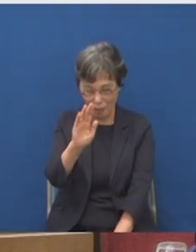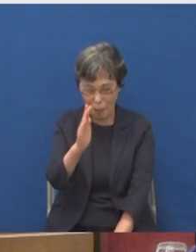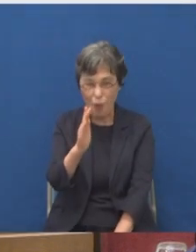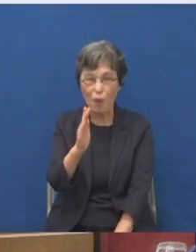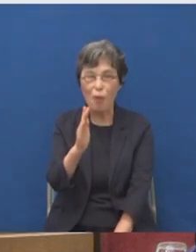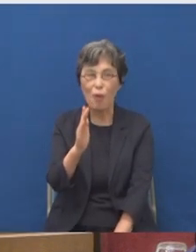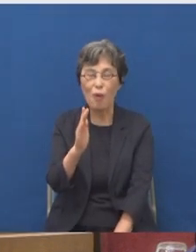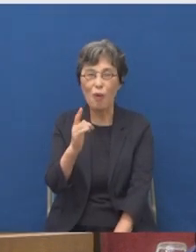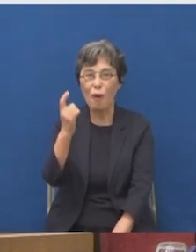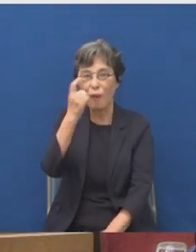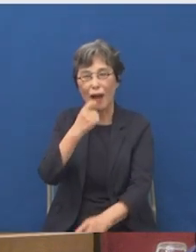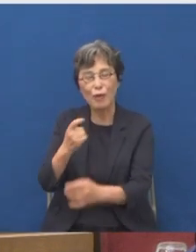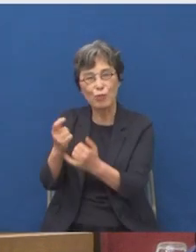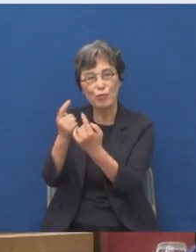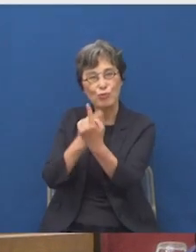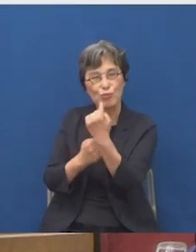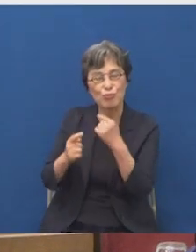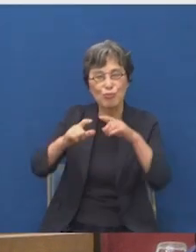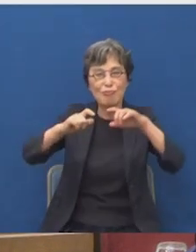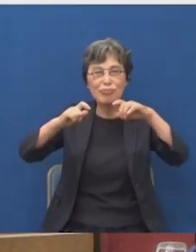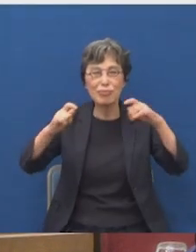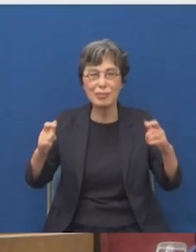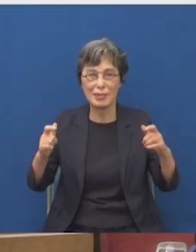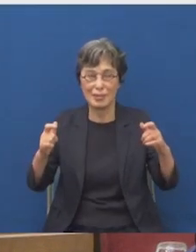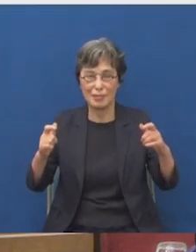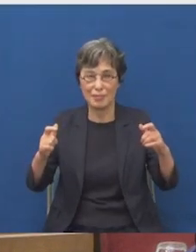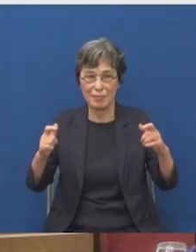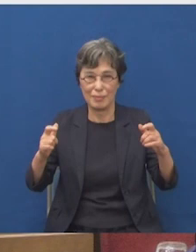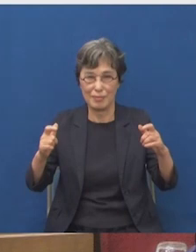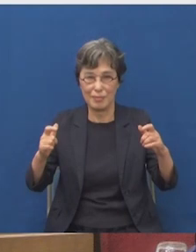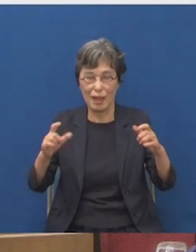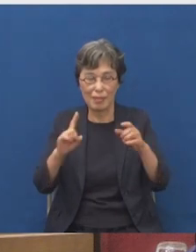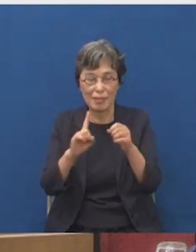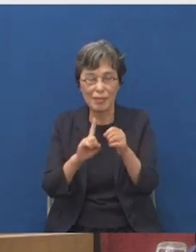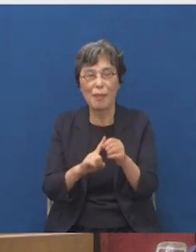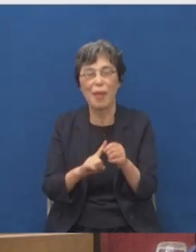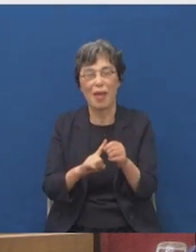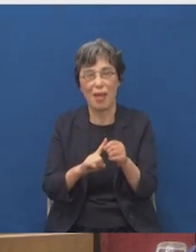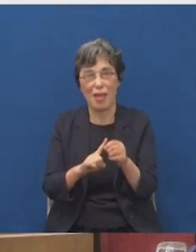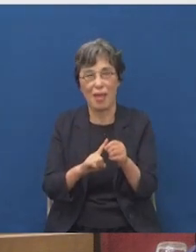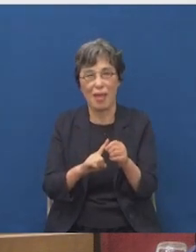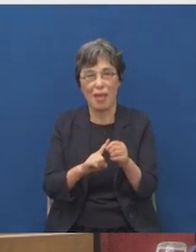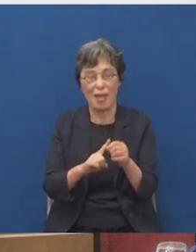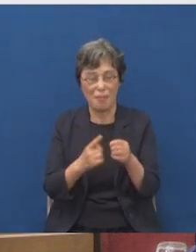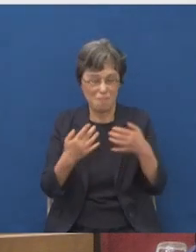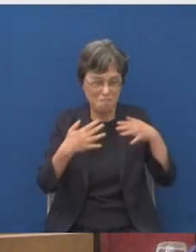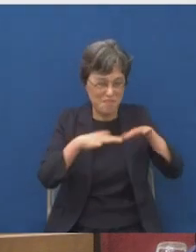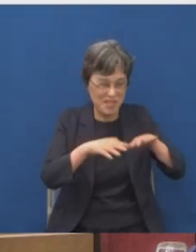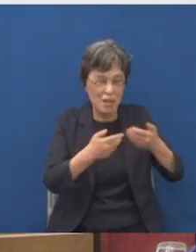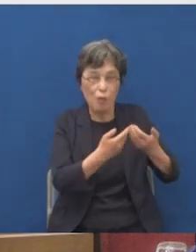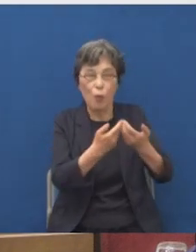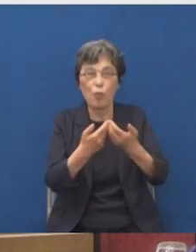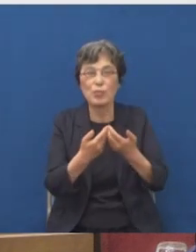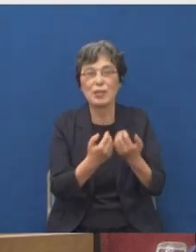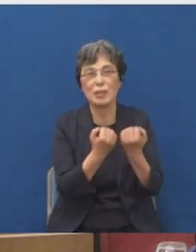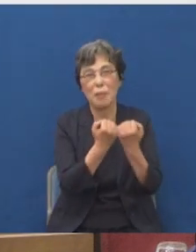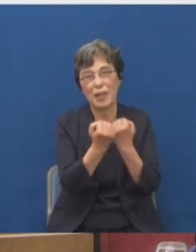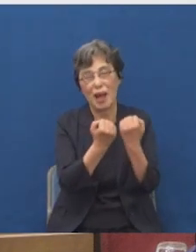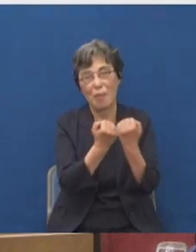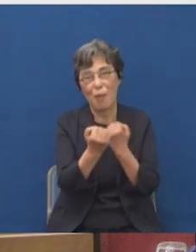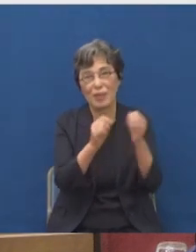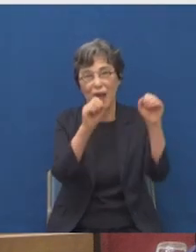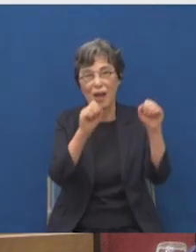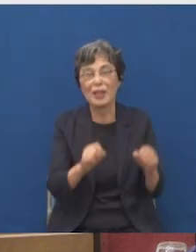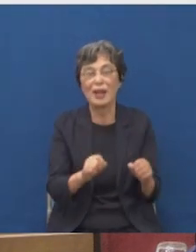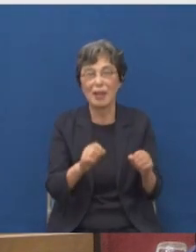インバウンドの本格的な回復により、一部観光地の混雑、マナー問題等の